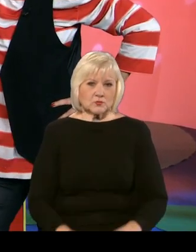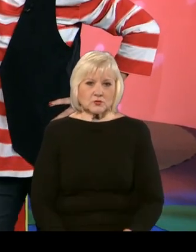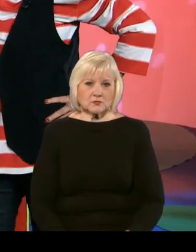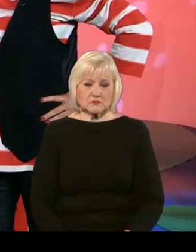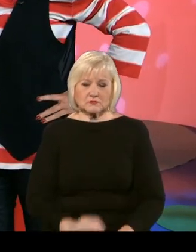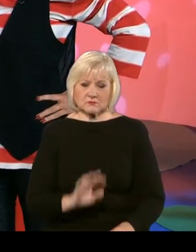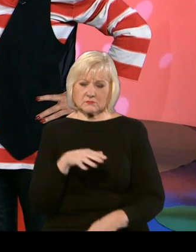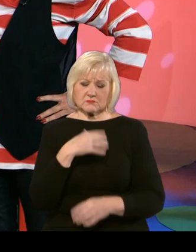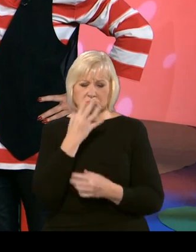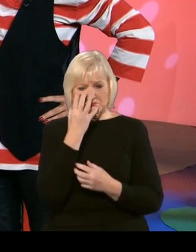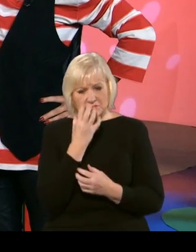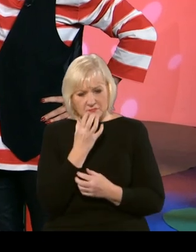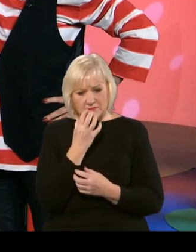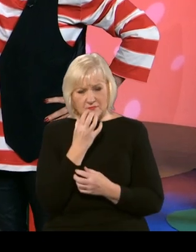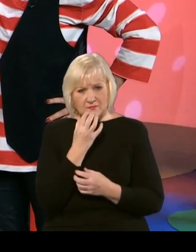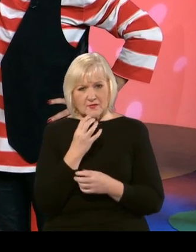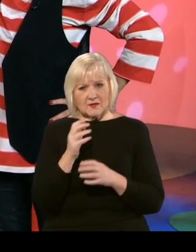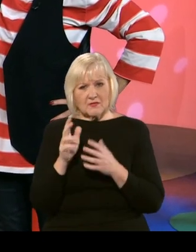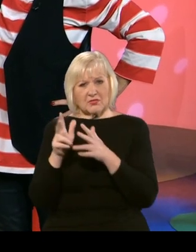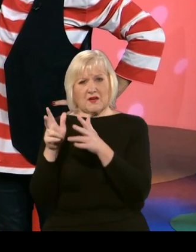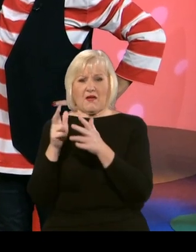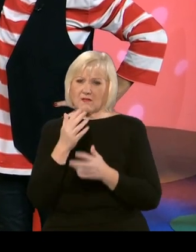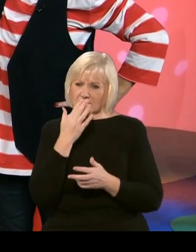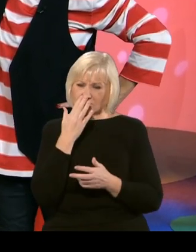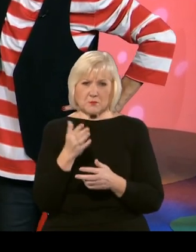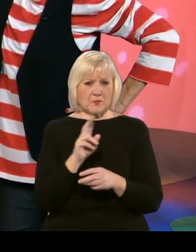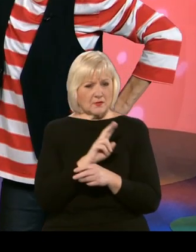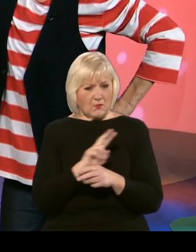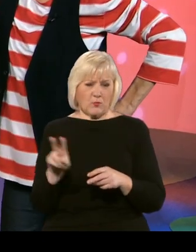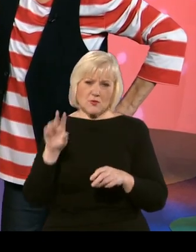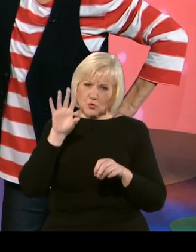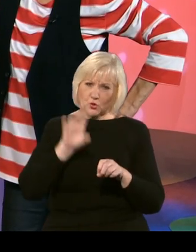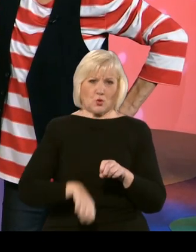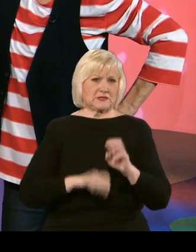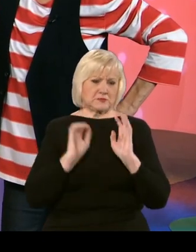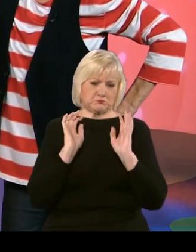jo, náš drak je nejspíš úplně rozbitý.